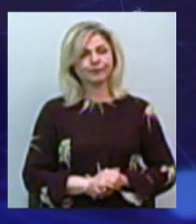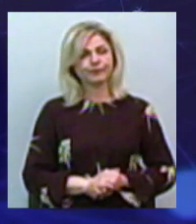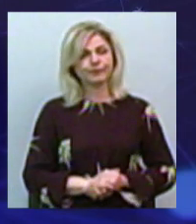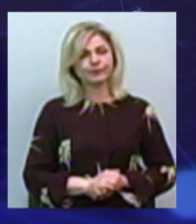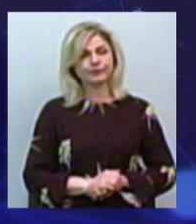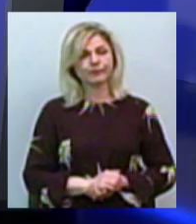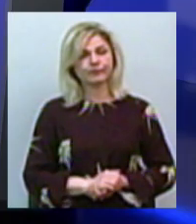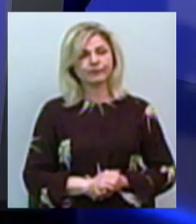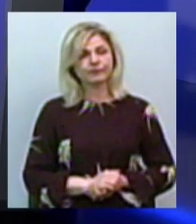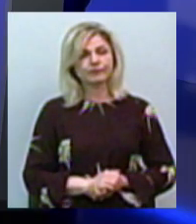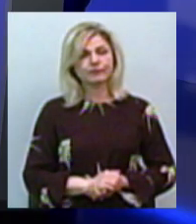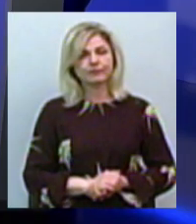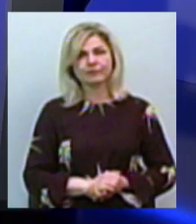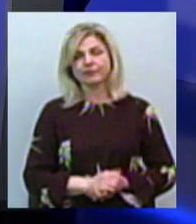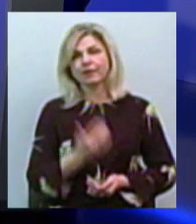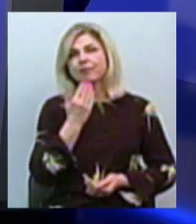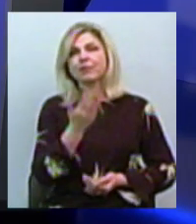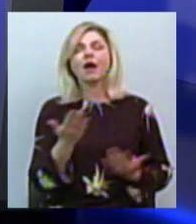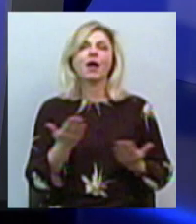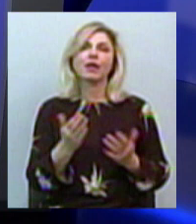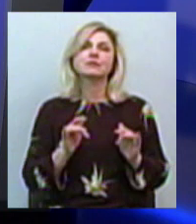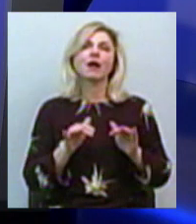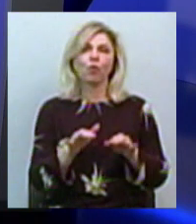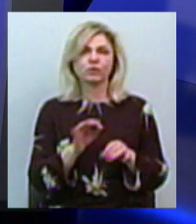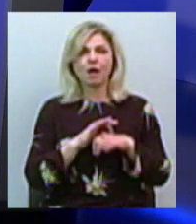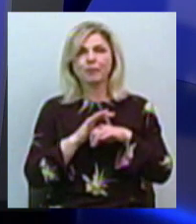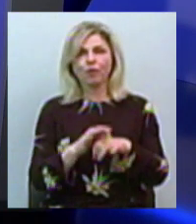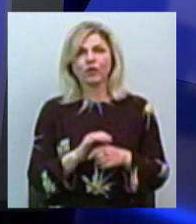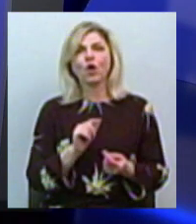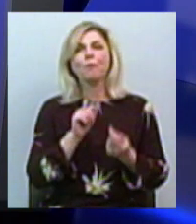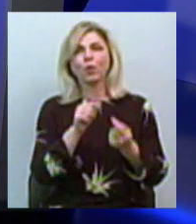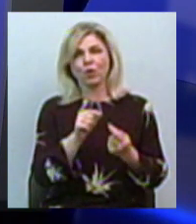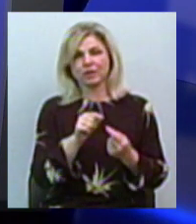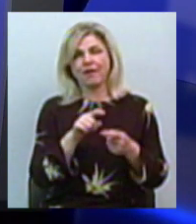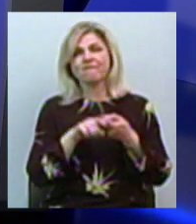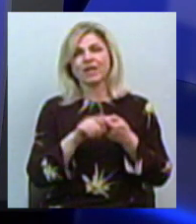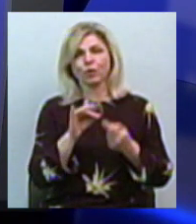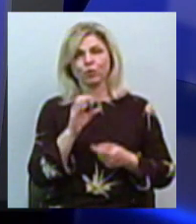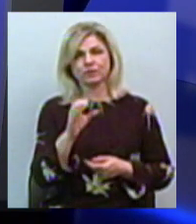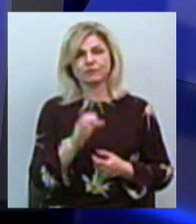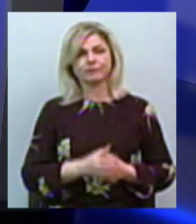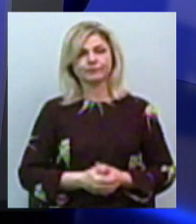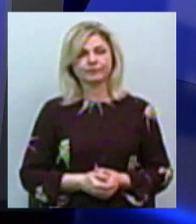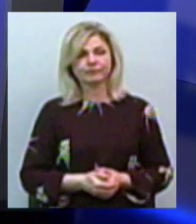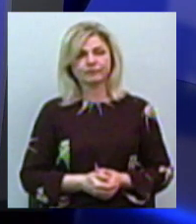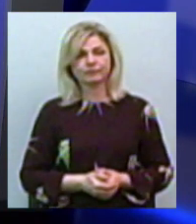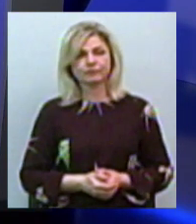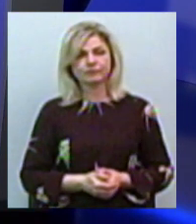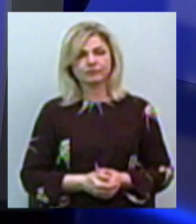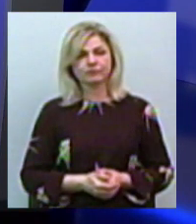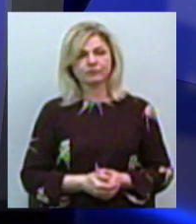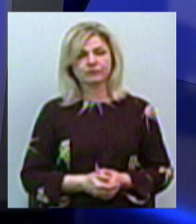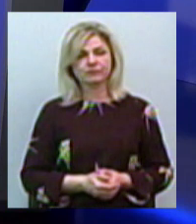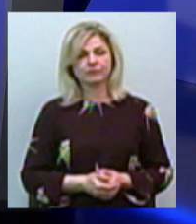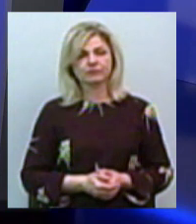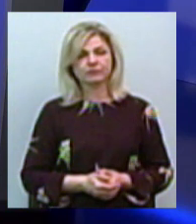Федоровна, є ще заходи проводяться щодо протидії цього вірусу? Ну, на